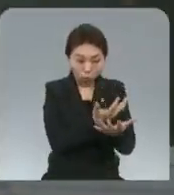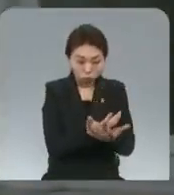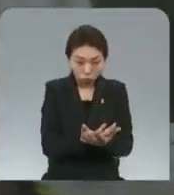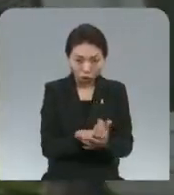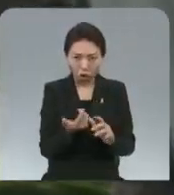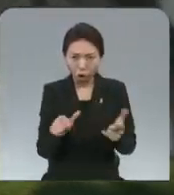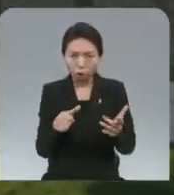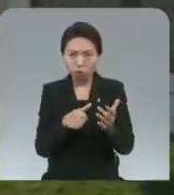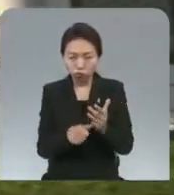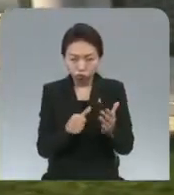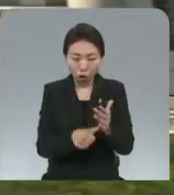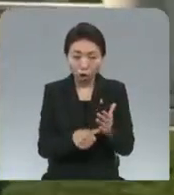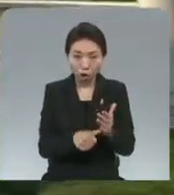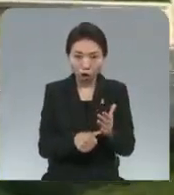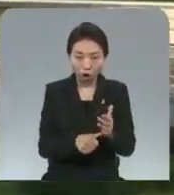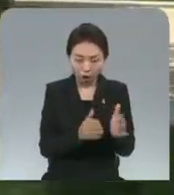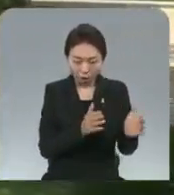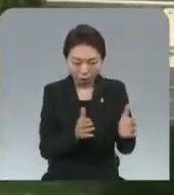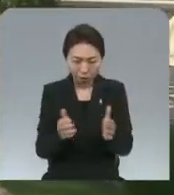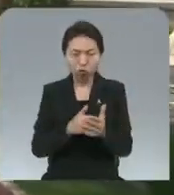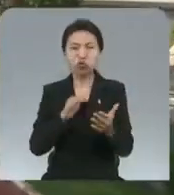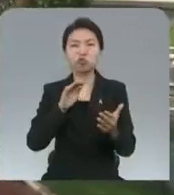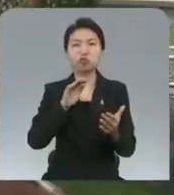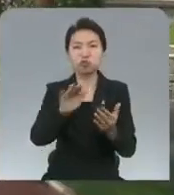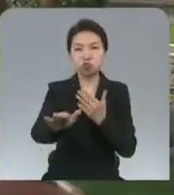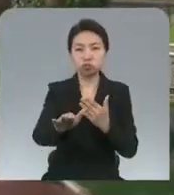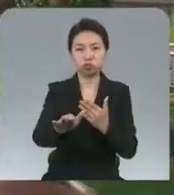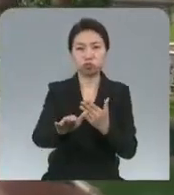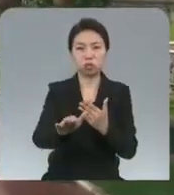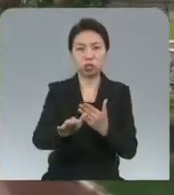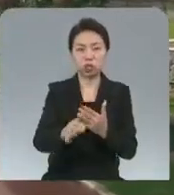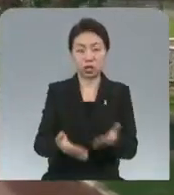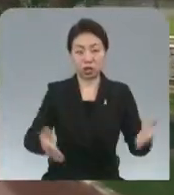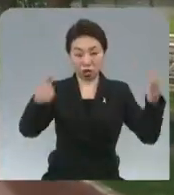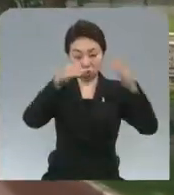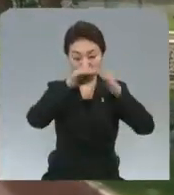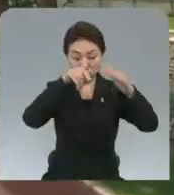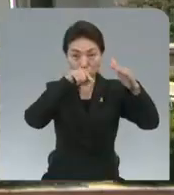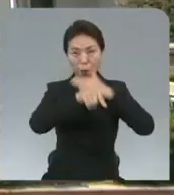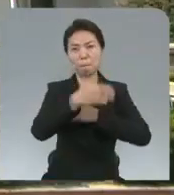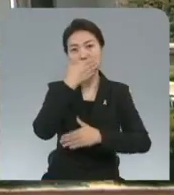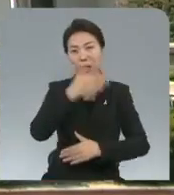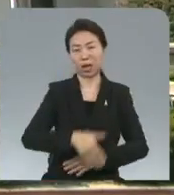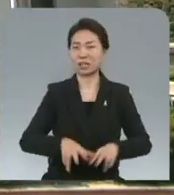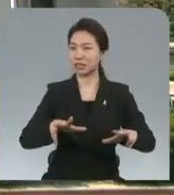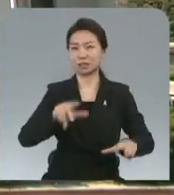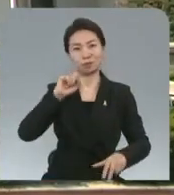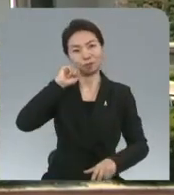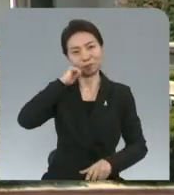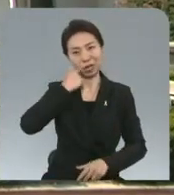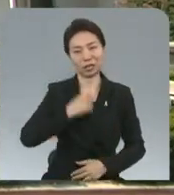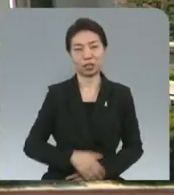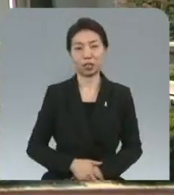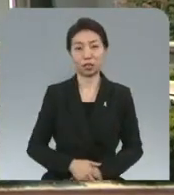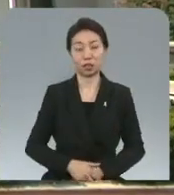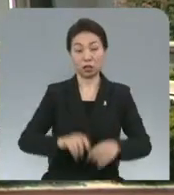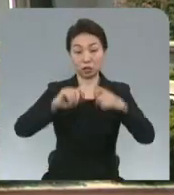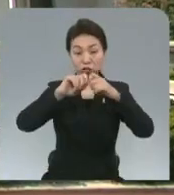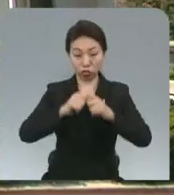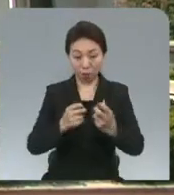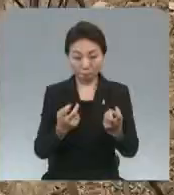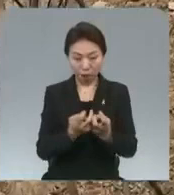внутренние помещения резиденции чонвадэ можно будет осмотреть только после того как оттуда вывезут